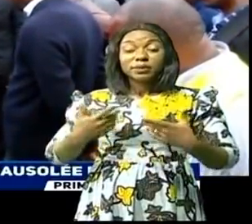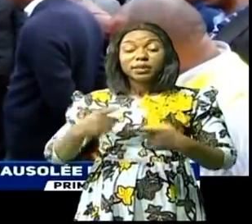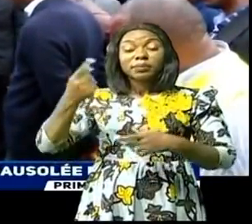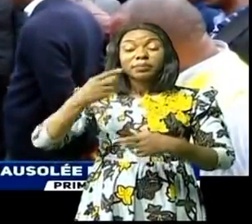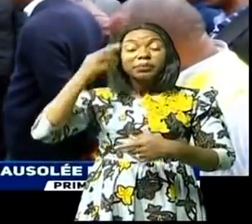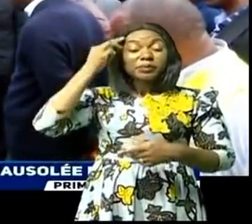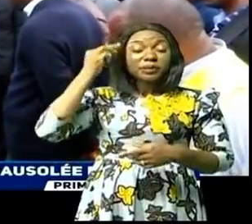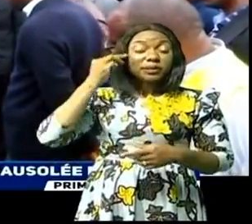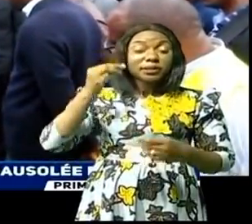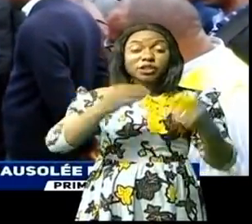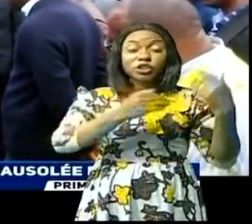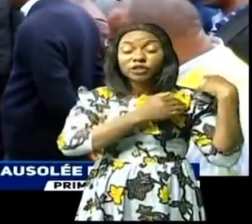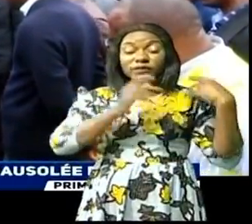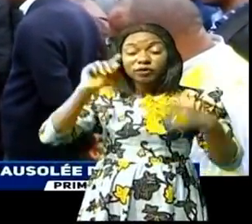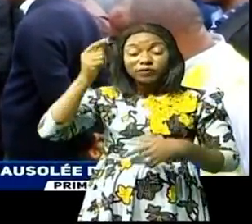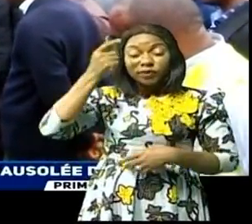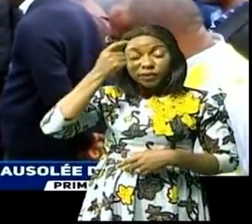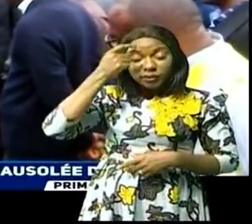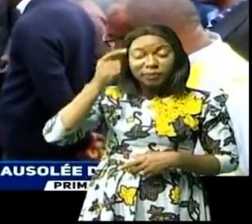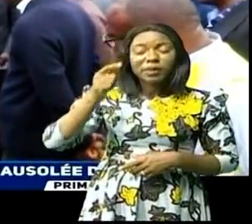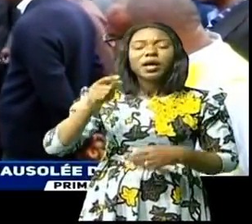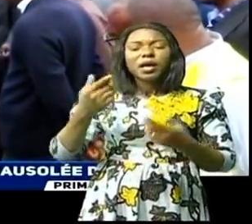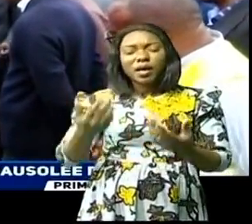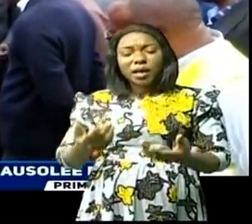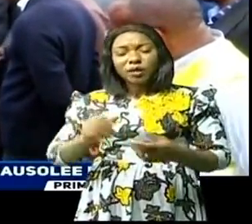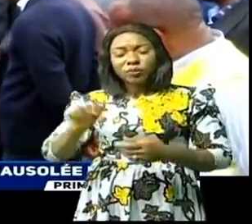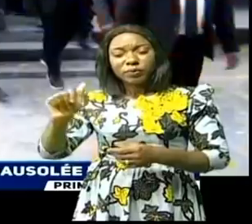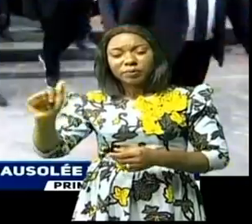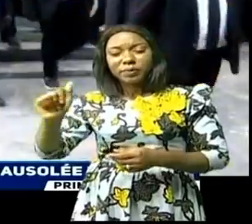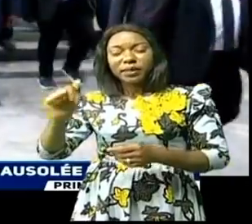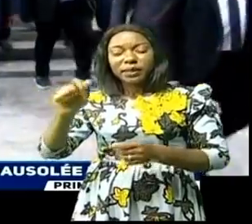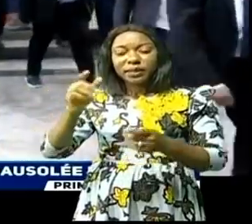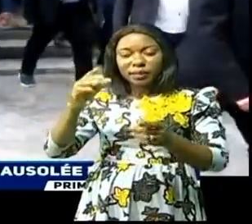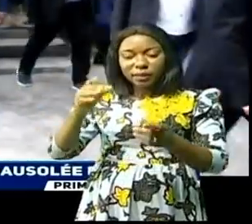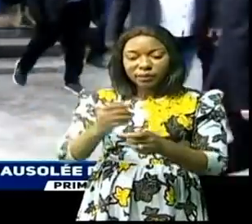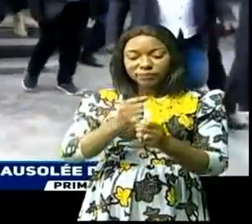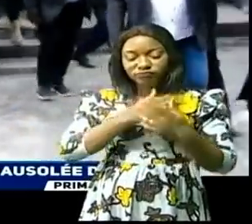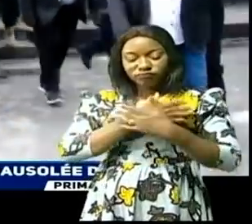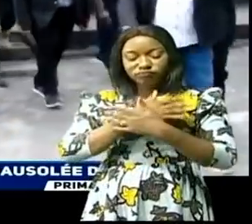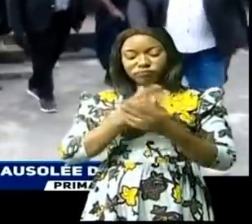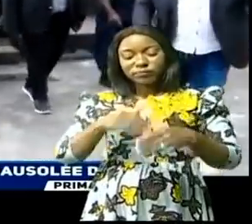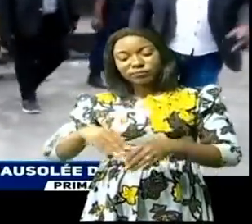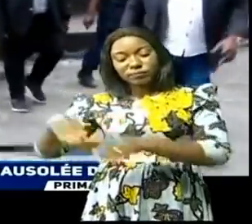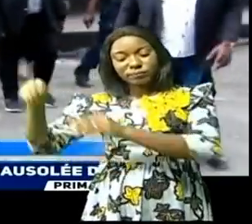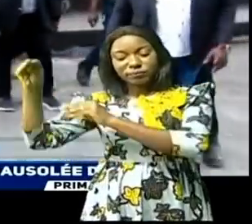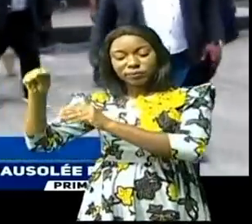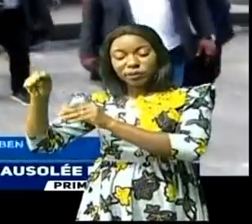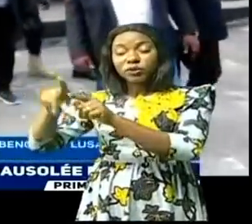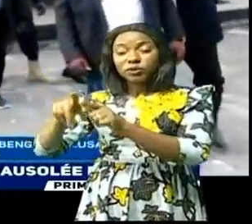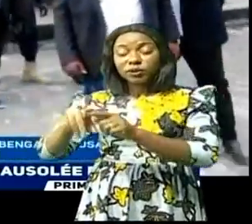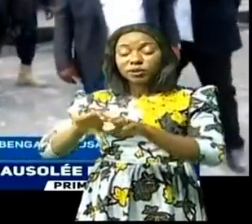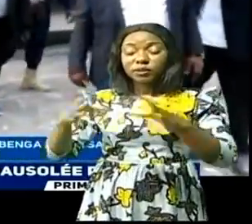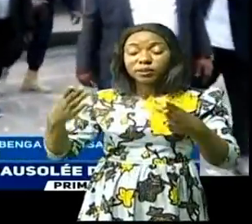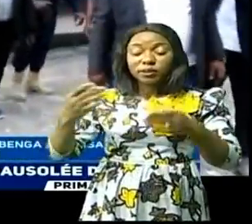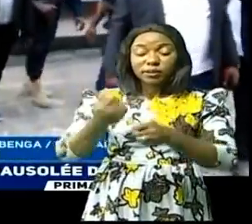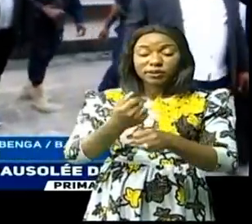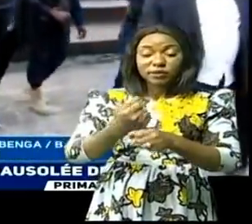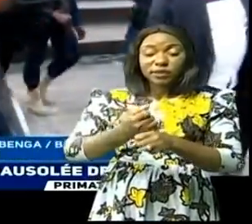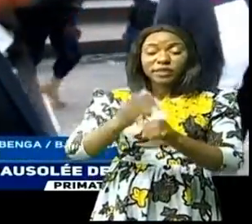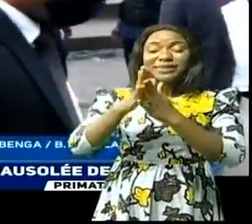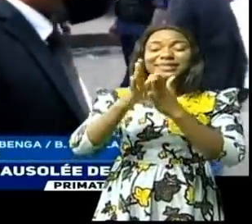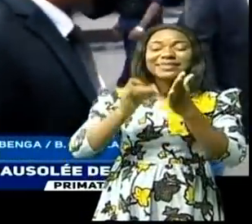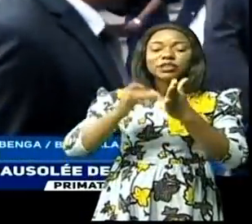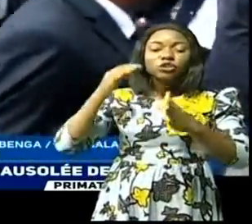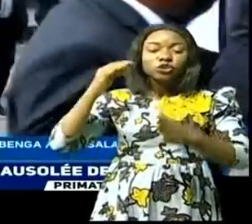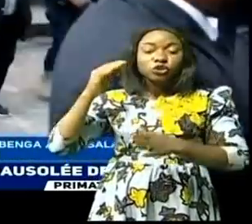ministre et chef du gouvernement, Jean-Michel Samalou Kondé Kyenge, qui prenait congé du site dont il avait lancé les travaux le